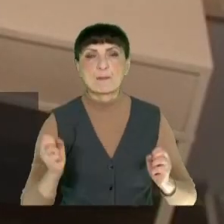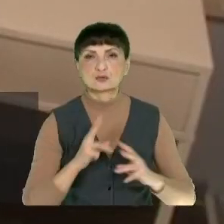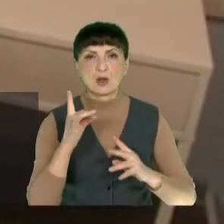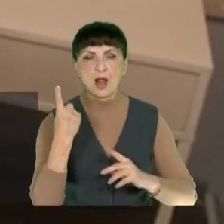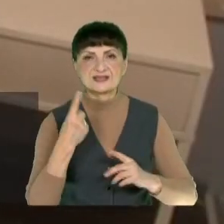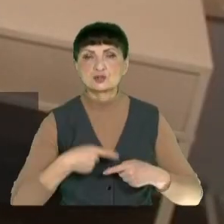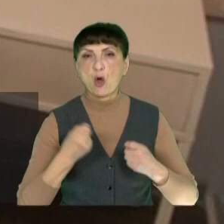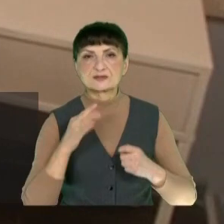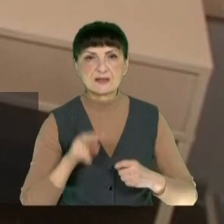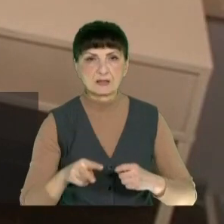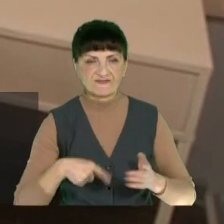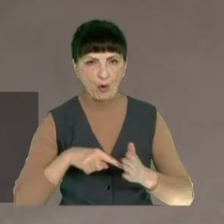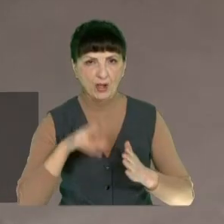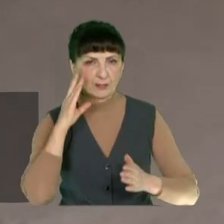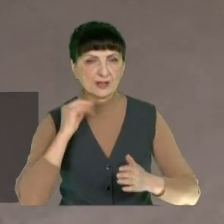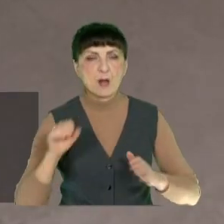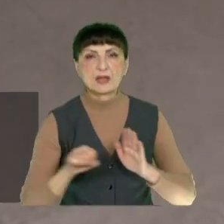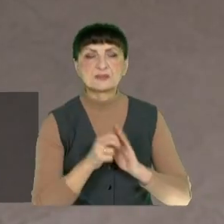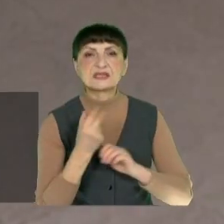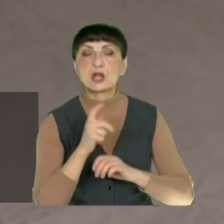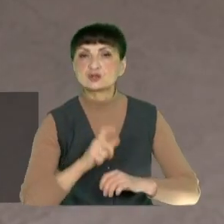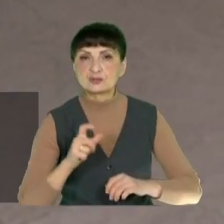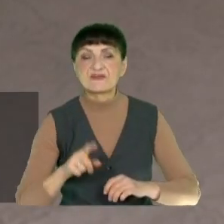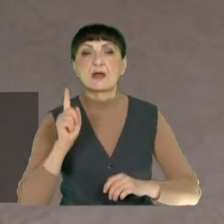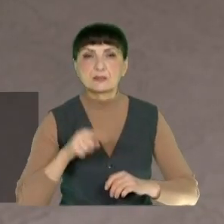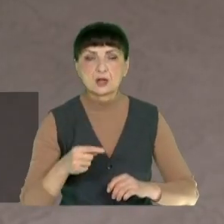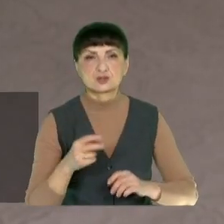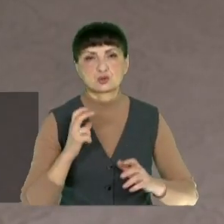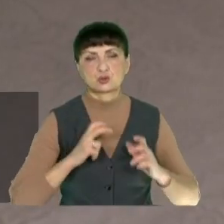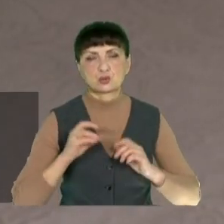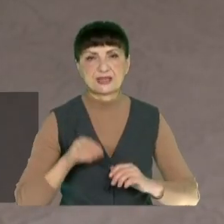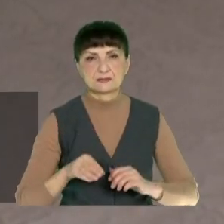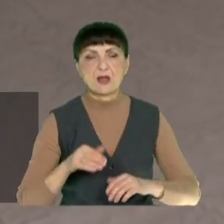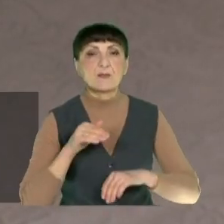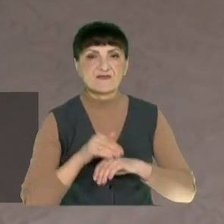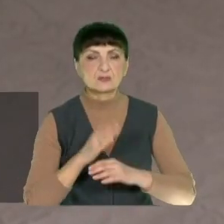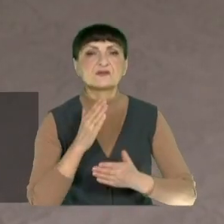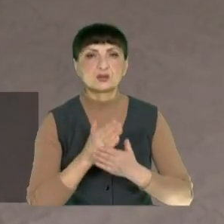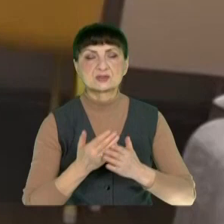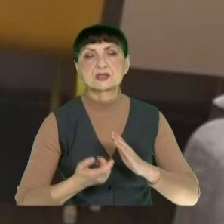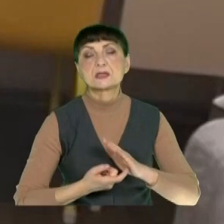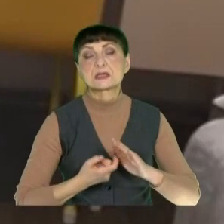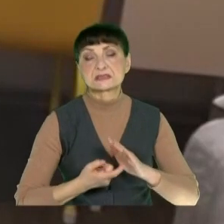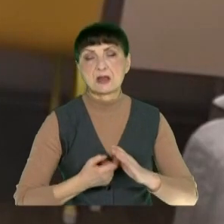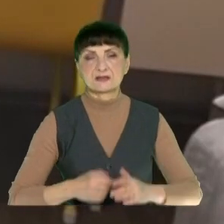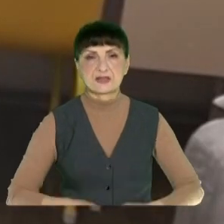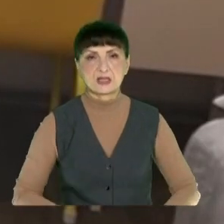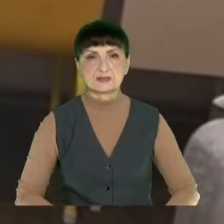одном из хостелов мегаполиса погибли 13 человек, в том числе студенты. По факту ведется расследование.